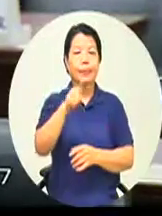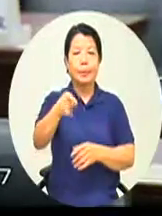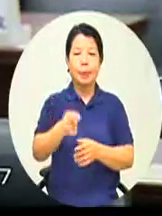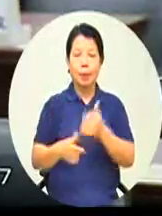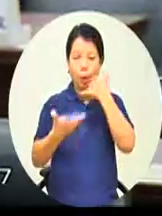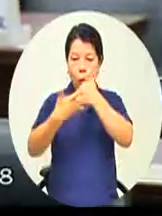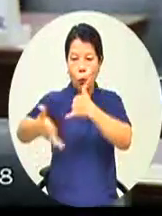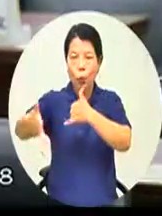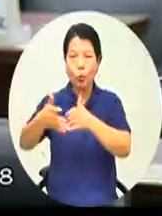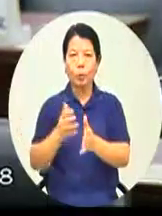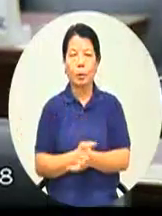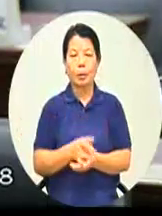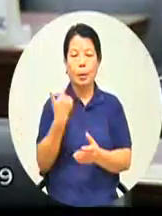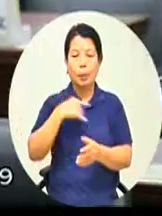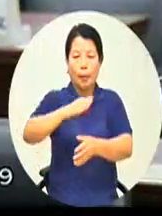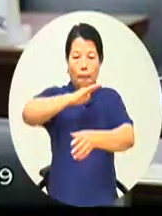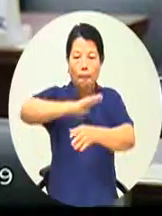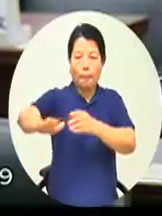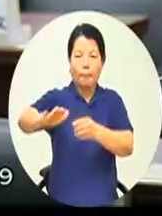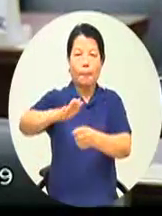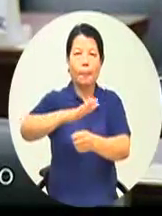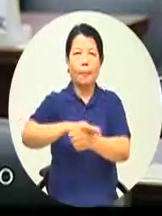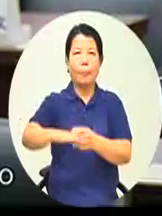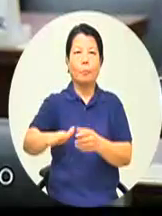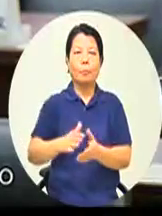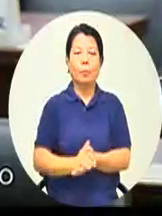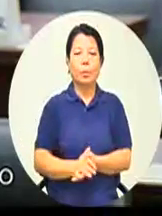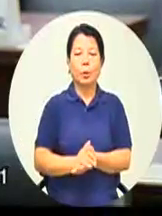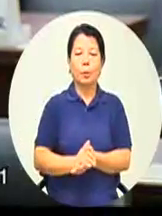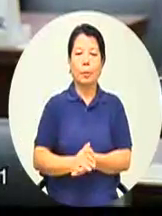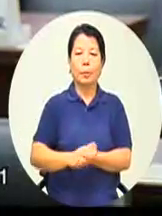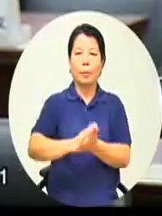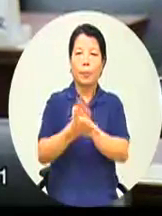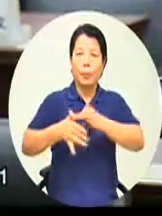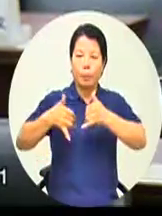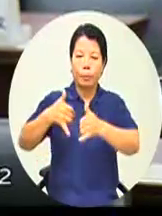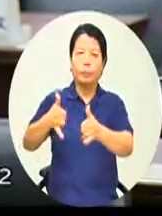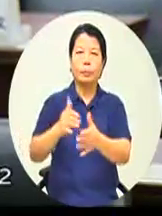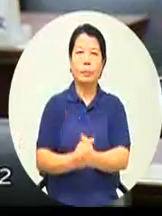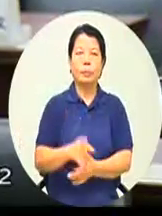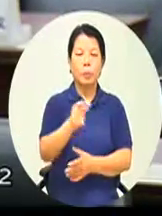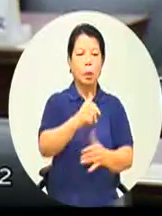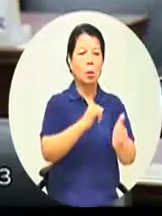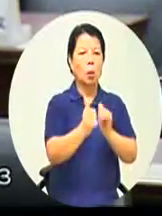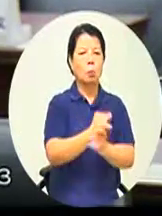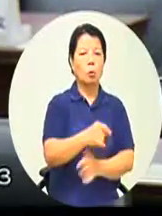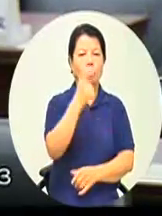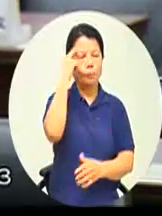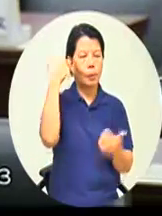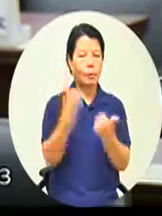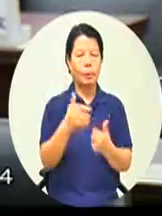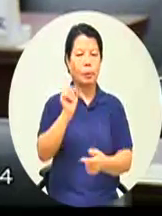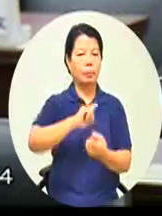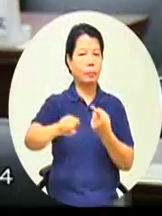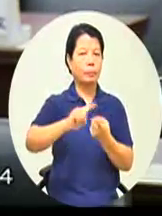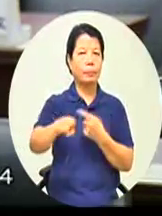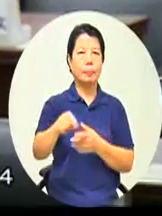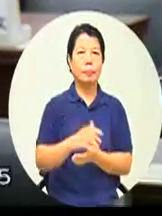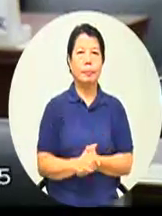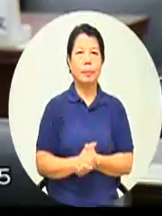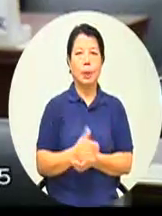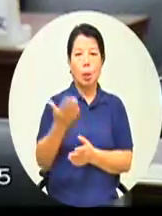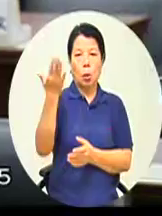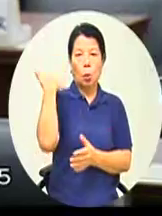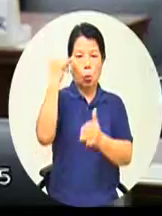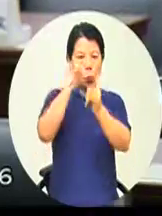河吞开，分做路。结果因咧居民嘛反对呢，讲袂使，即有确实有